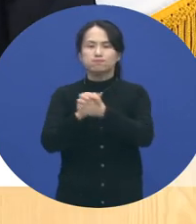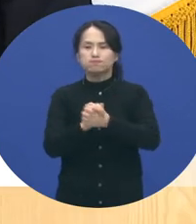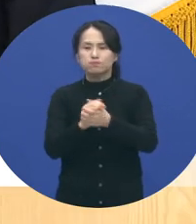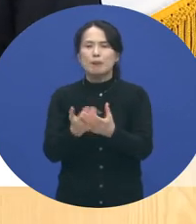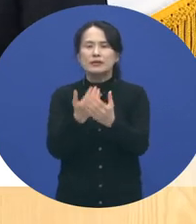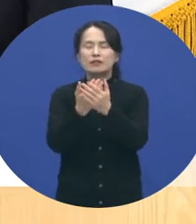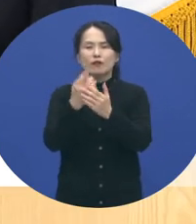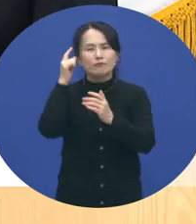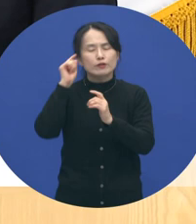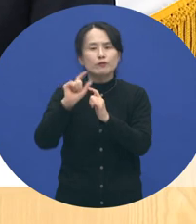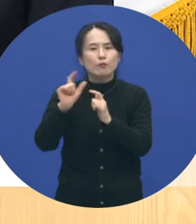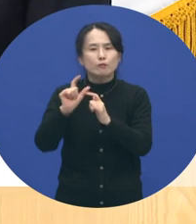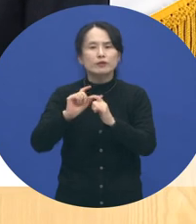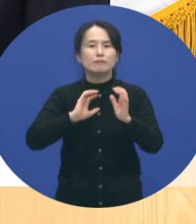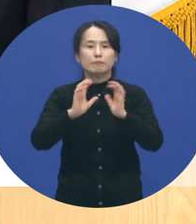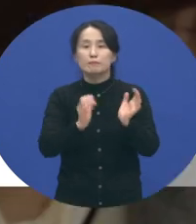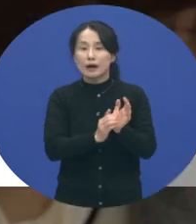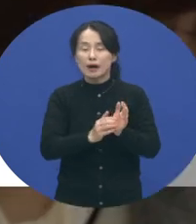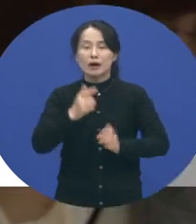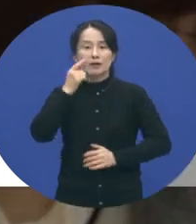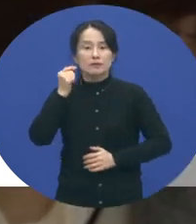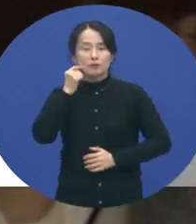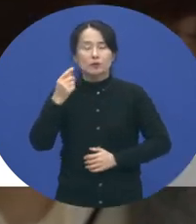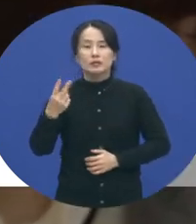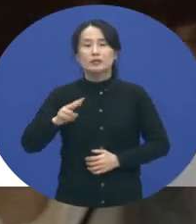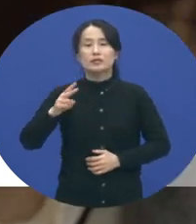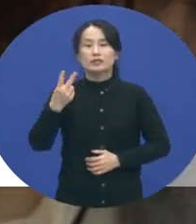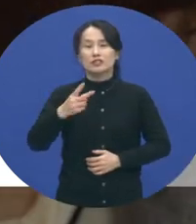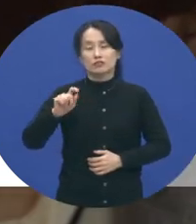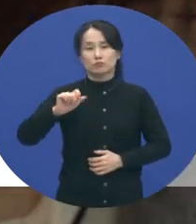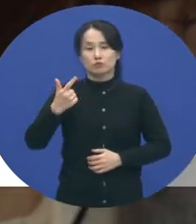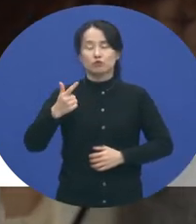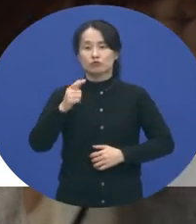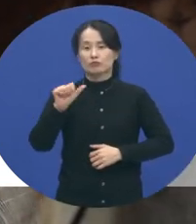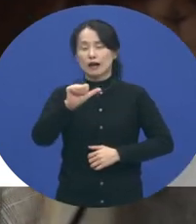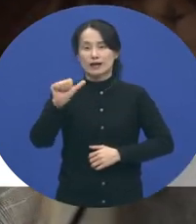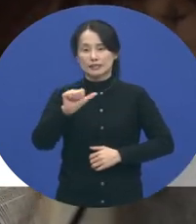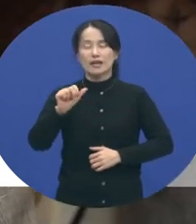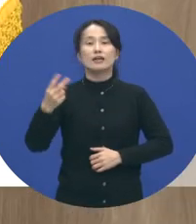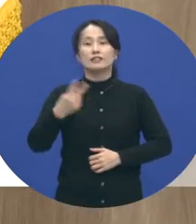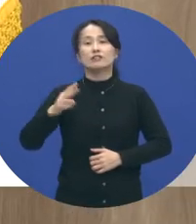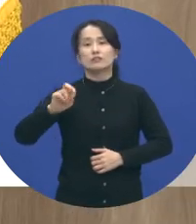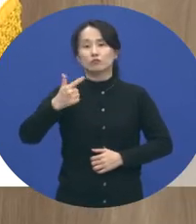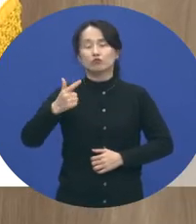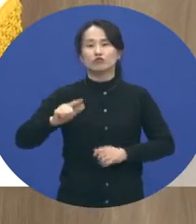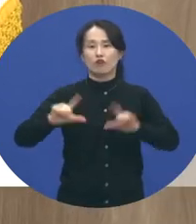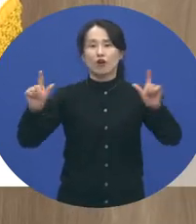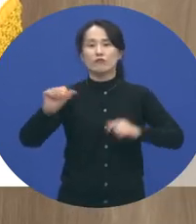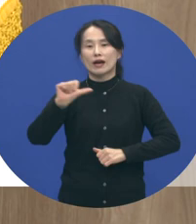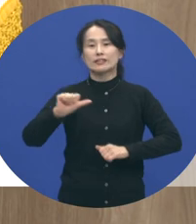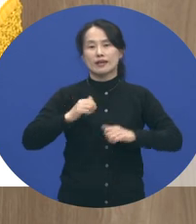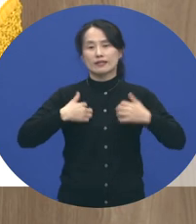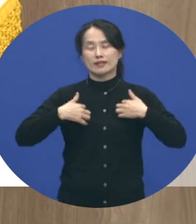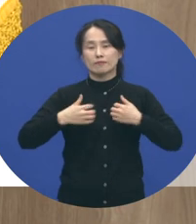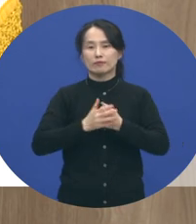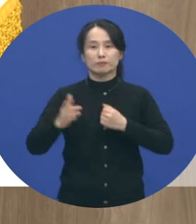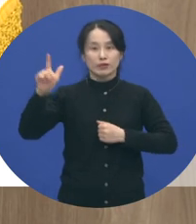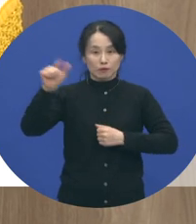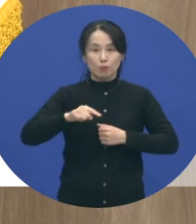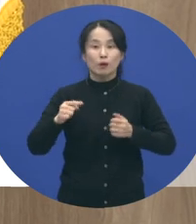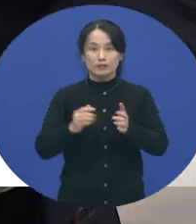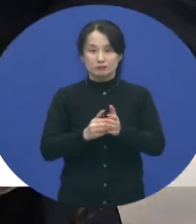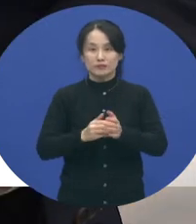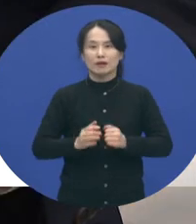우호협력 활성화 방안을 모색했습니다. 일본 의원단은 2016 아이치나고의 아시안게임 준비를 위해 방한했고